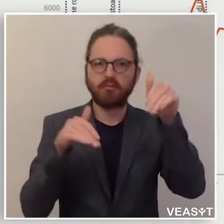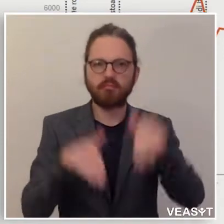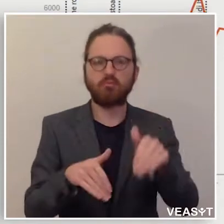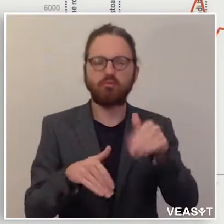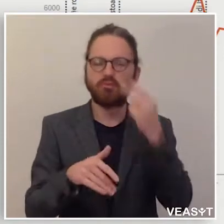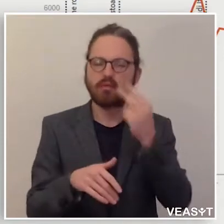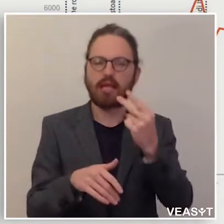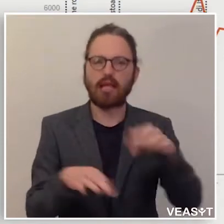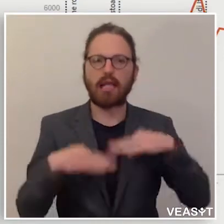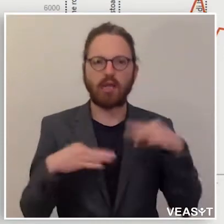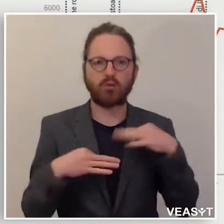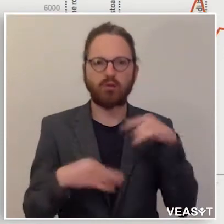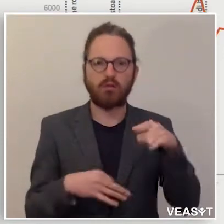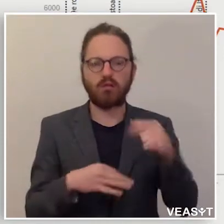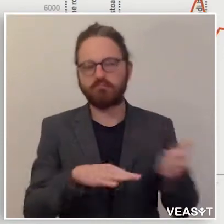soundscan